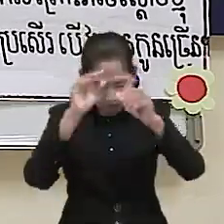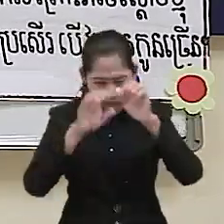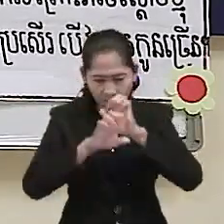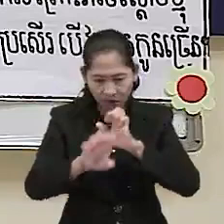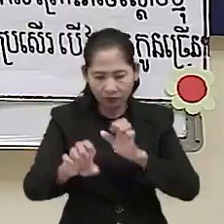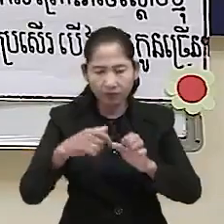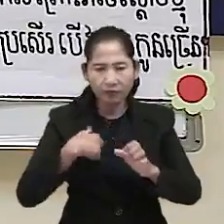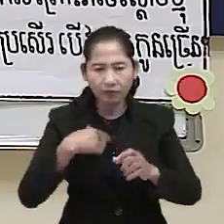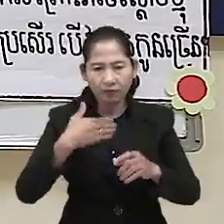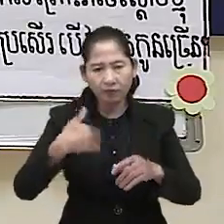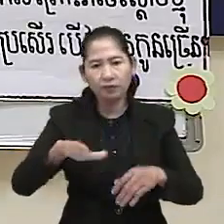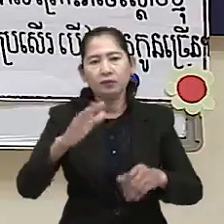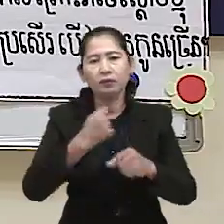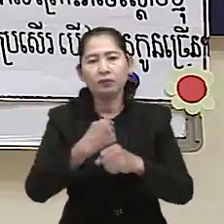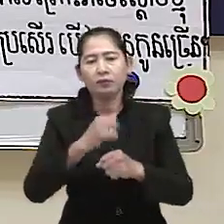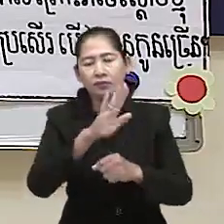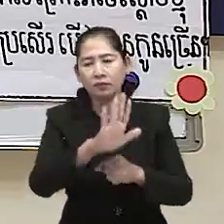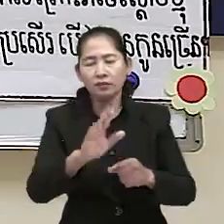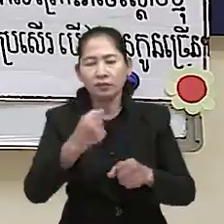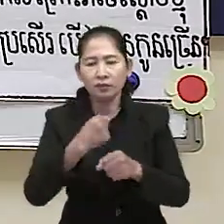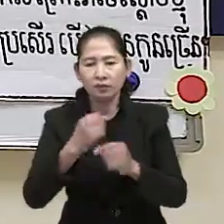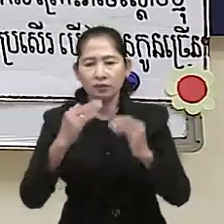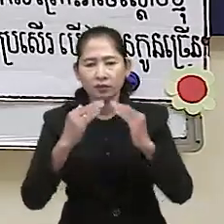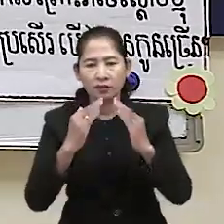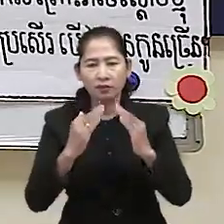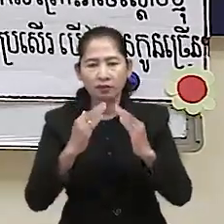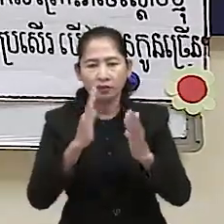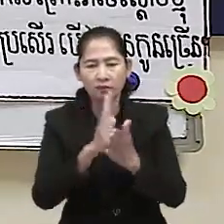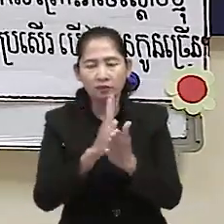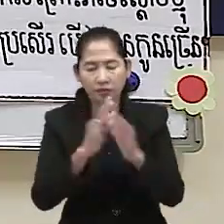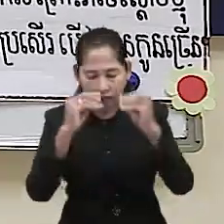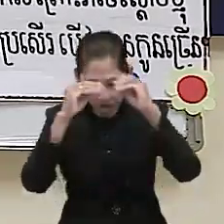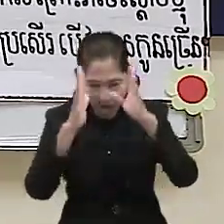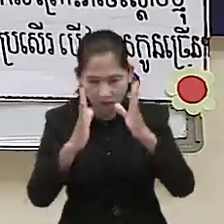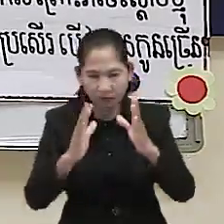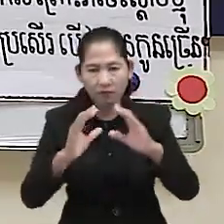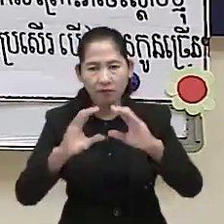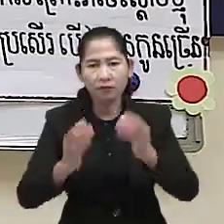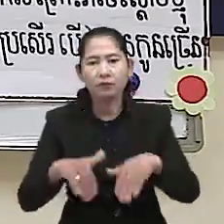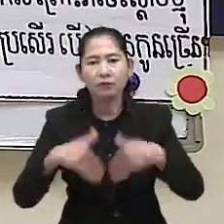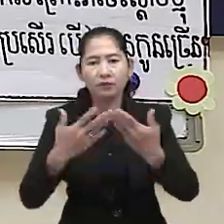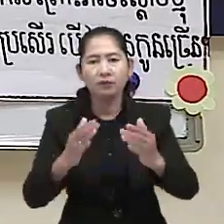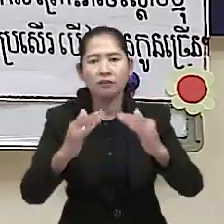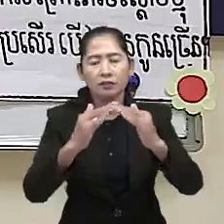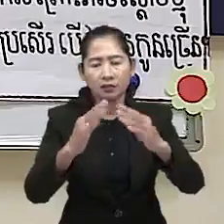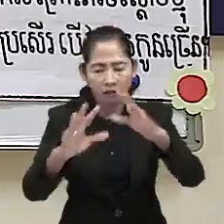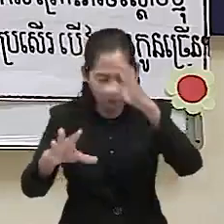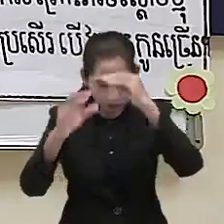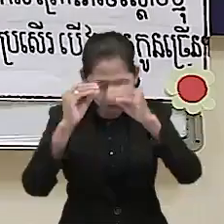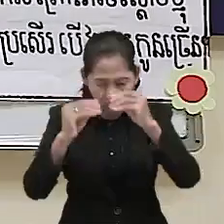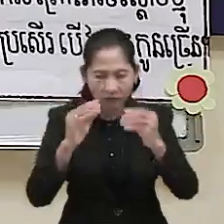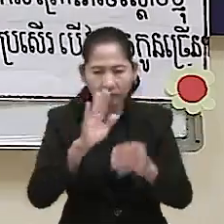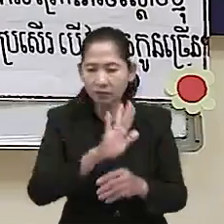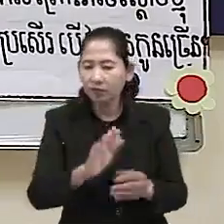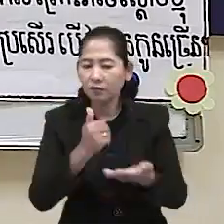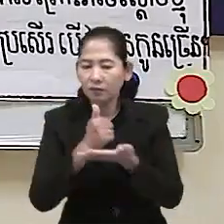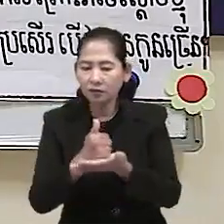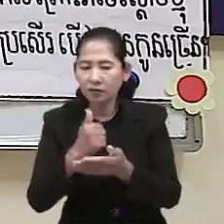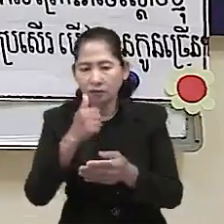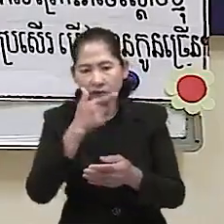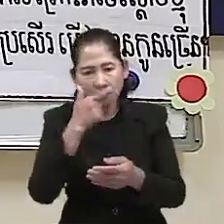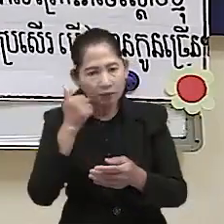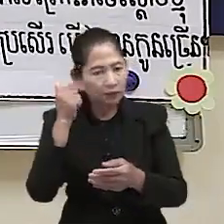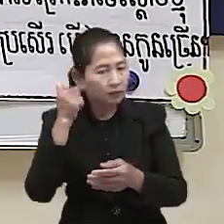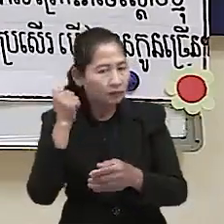ជាមួយអ្នកគ្រូទៅធ្វើណាកូនណាហើយកូនធ្វើកិច្ចការសញ្ញាកិច្ចការដែលលោកគ្រូអ្នកគ្រូរបស់កូនដាក់ឲ្យធ្វើតាមសាលារៀនចាកូនត្រូវជួយធ្វើកិច្ចការ